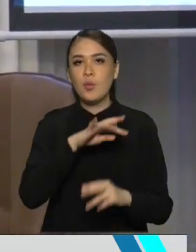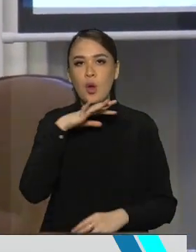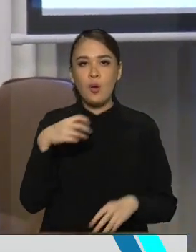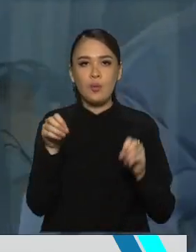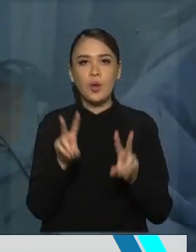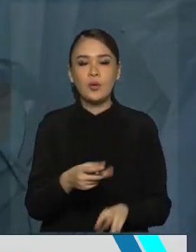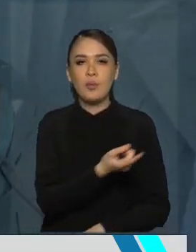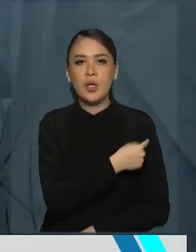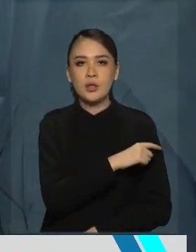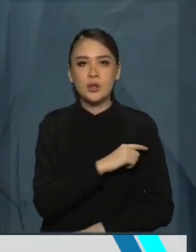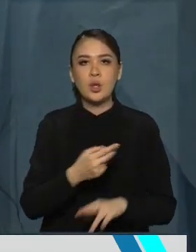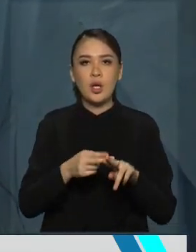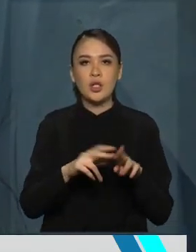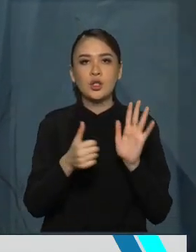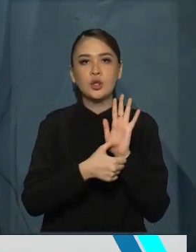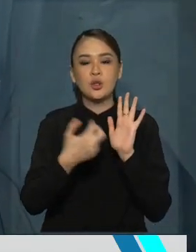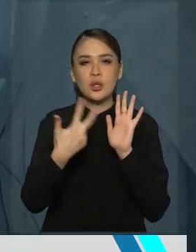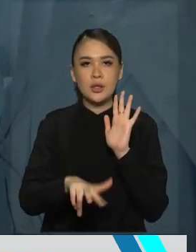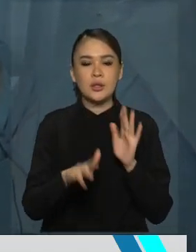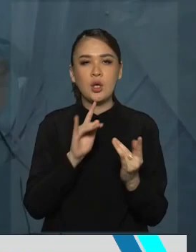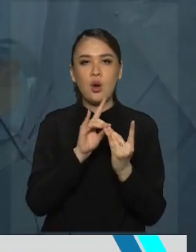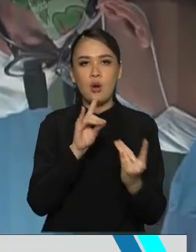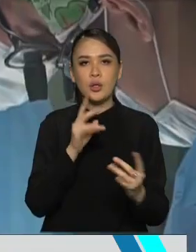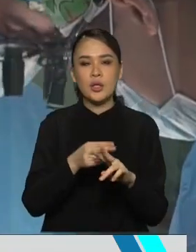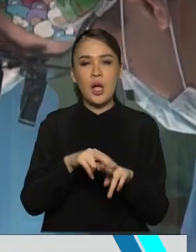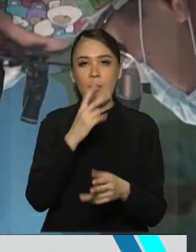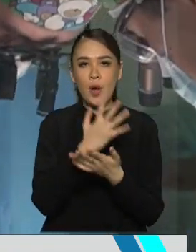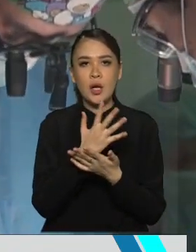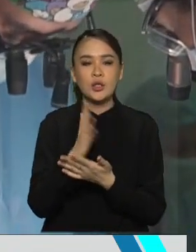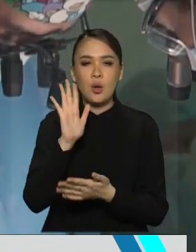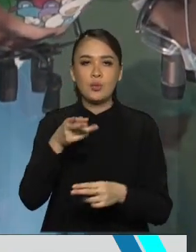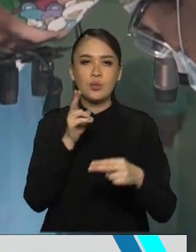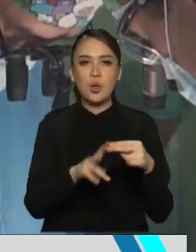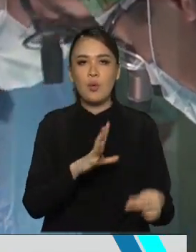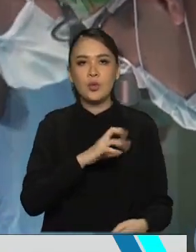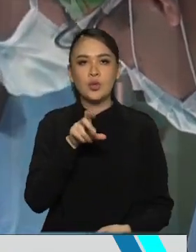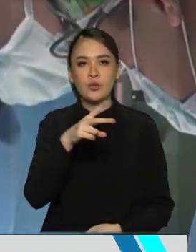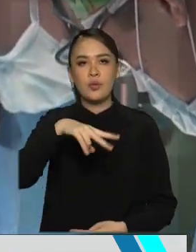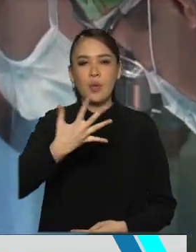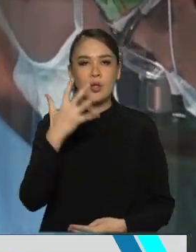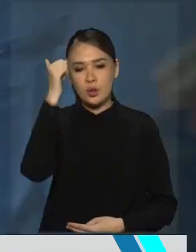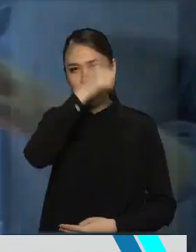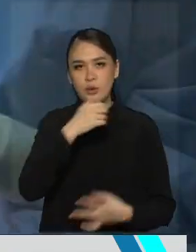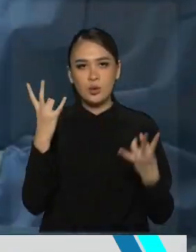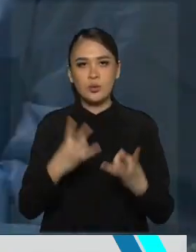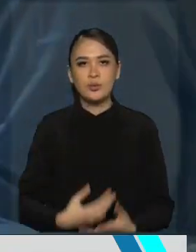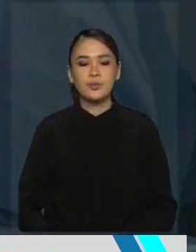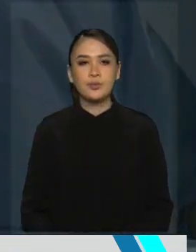на 630 коек. Строительство объекта должно завершиться к 2025 году.